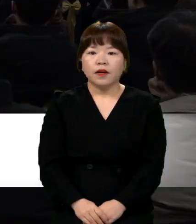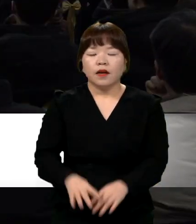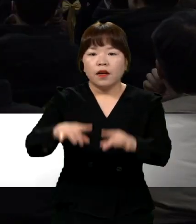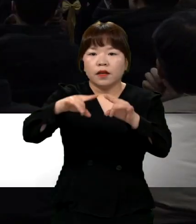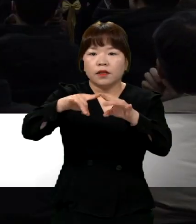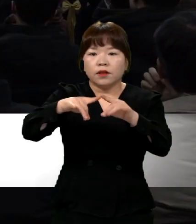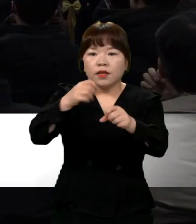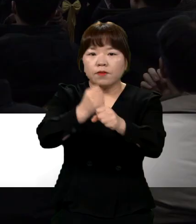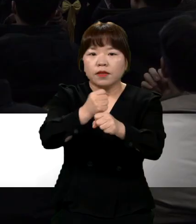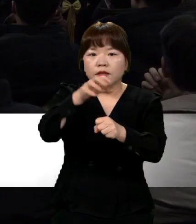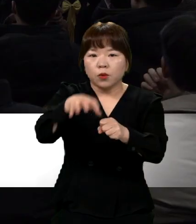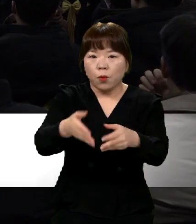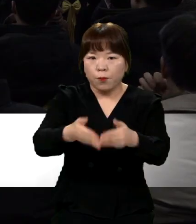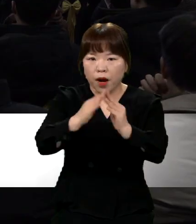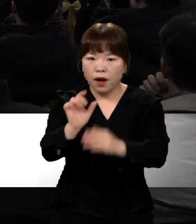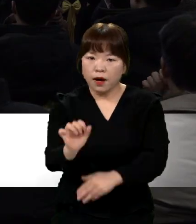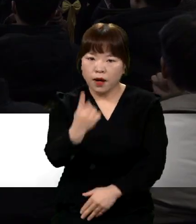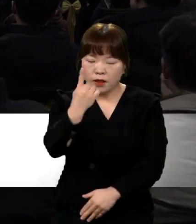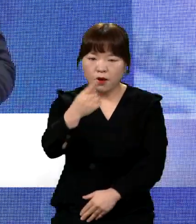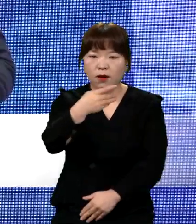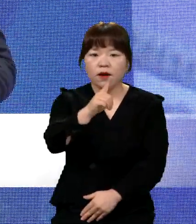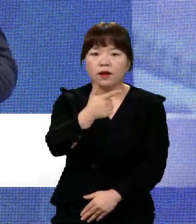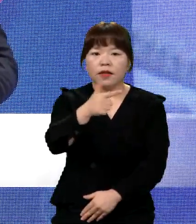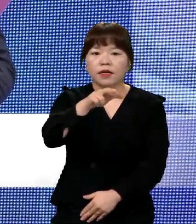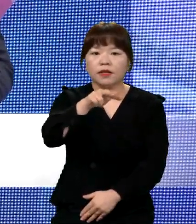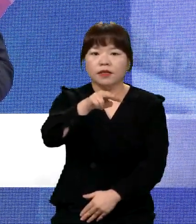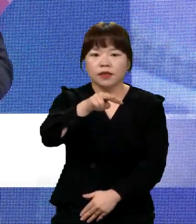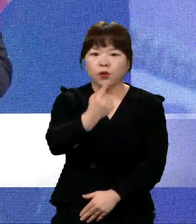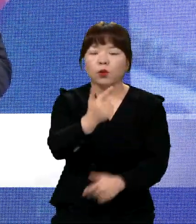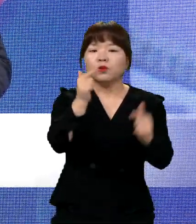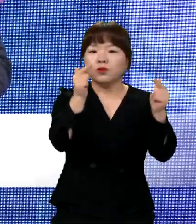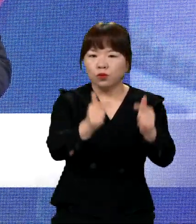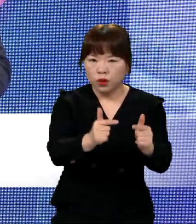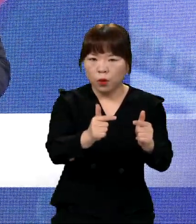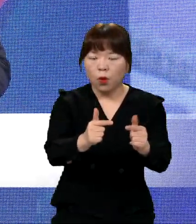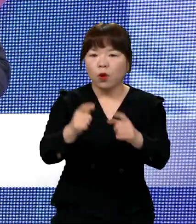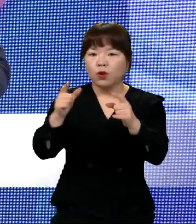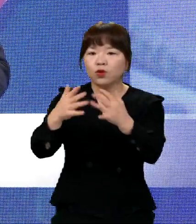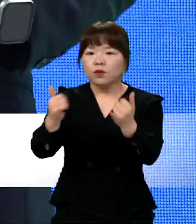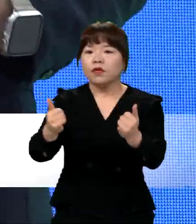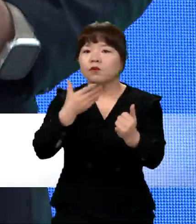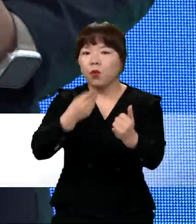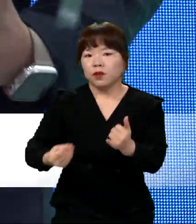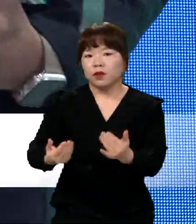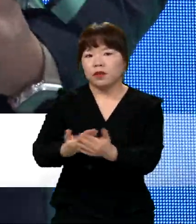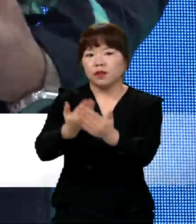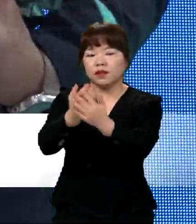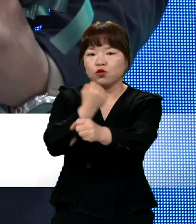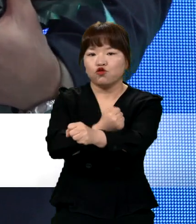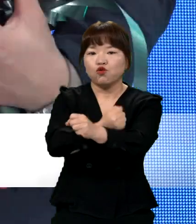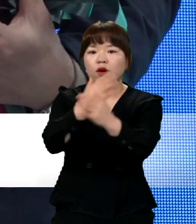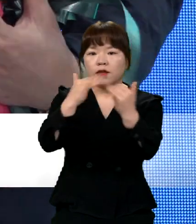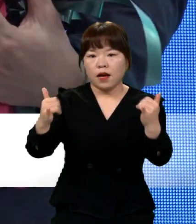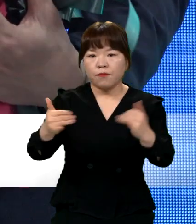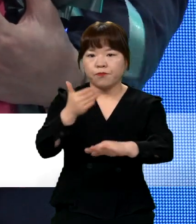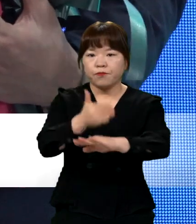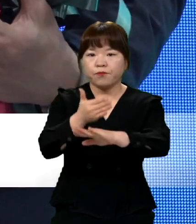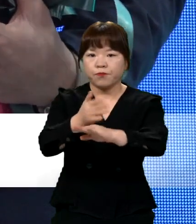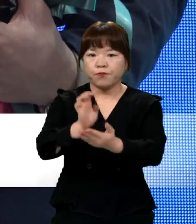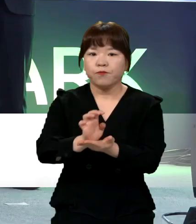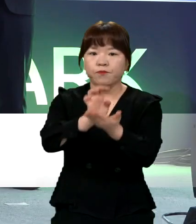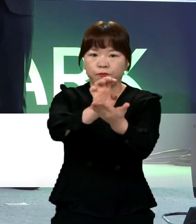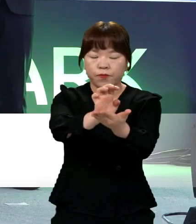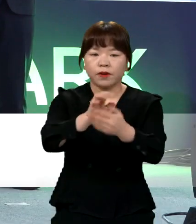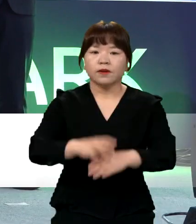연료전지 발전소 유치로 탄소중립 실현과 주민 에너지 복지 증진에 이바지한 유공자들에게 표창패와